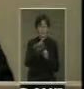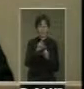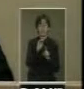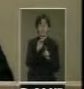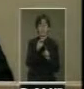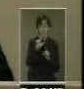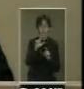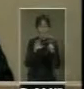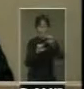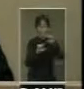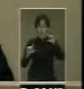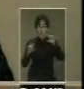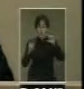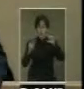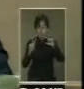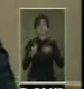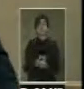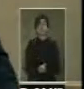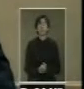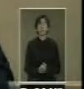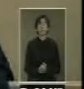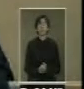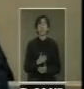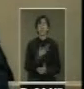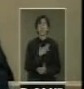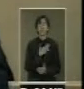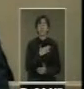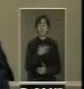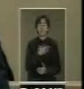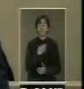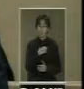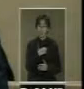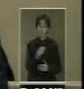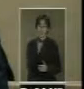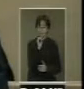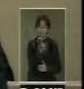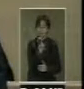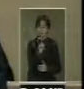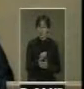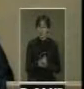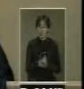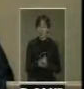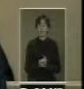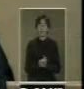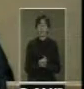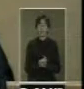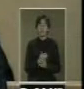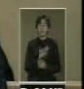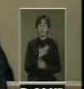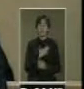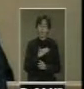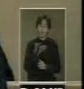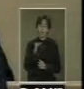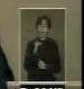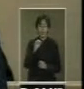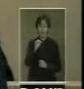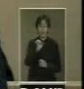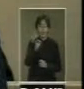วรรค2นะครับผมอยากจะกราบเรียนท่านประธานว่าผมกำลังติดตามฟังเพื่อนที่กำลังอภิปร